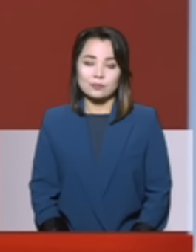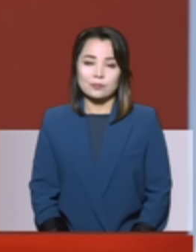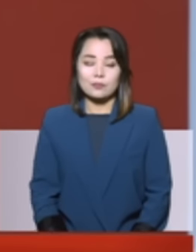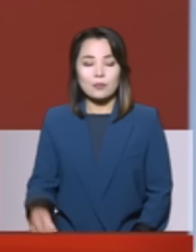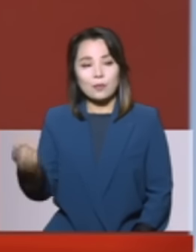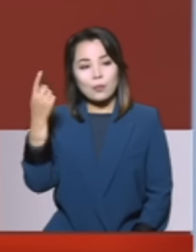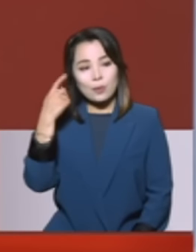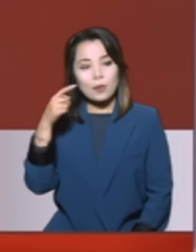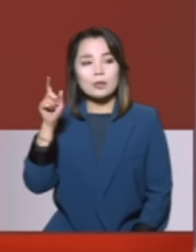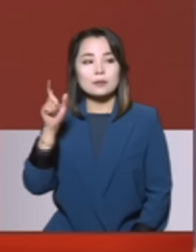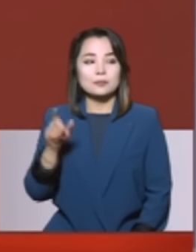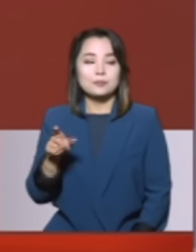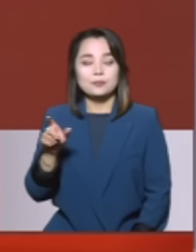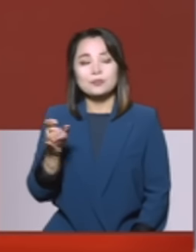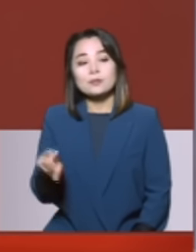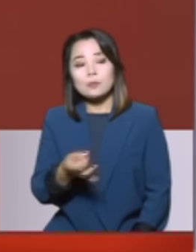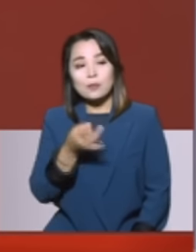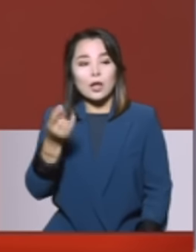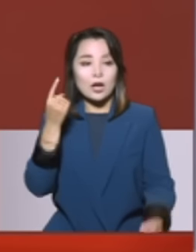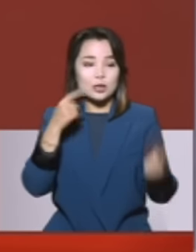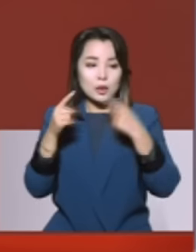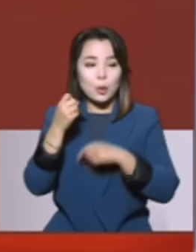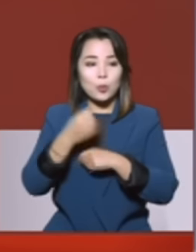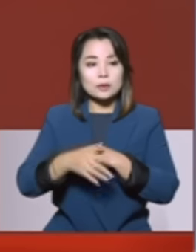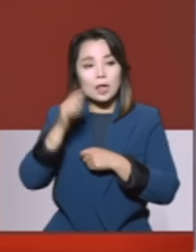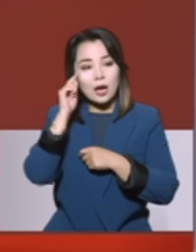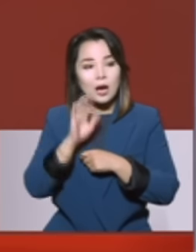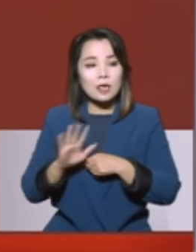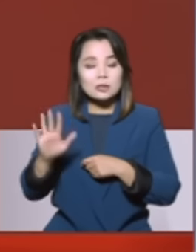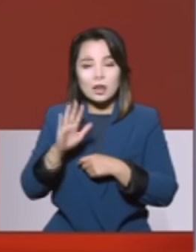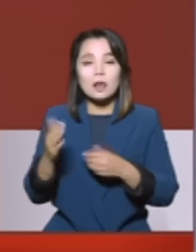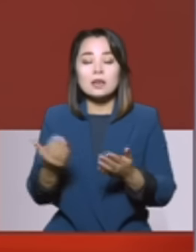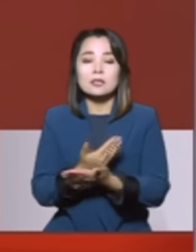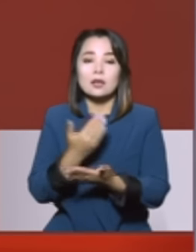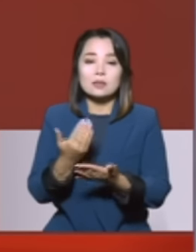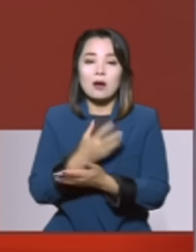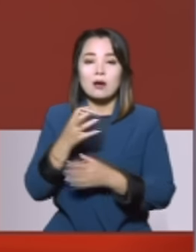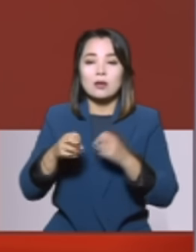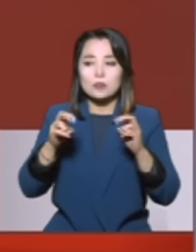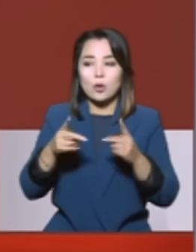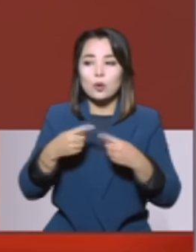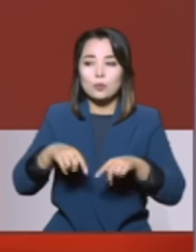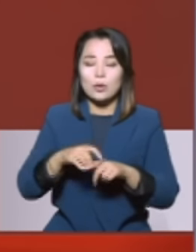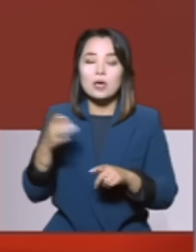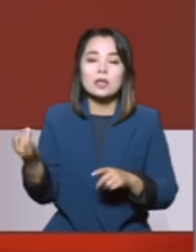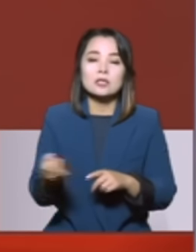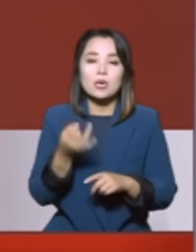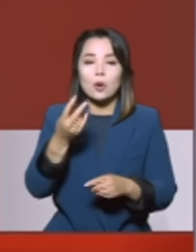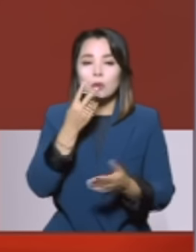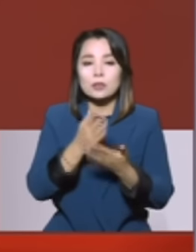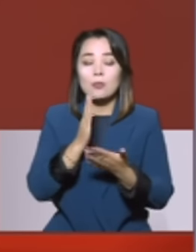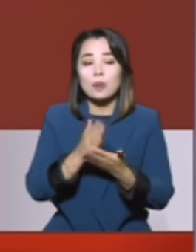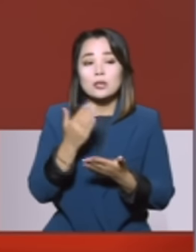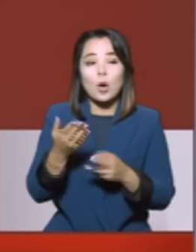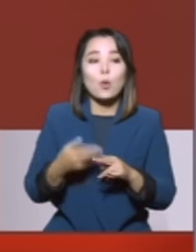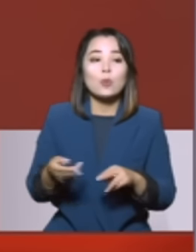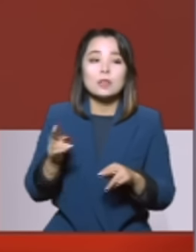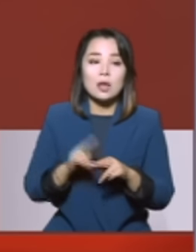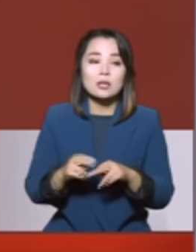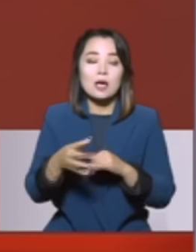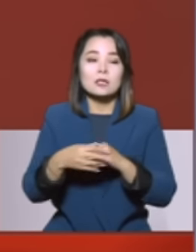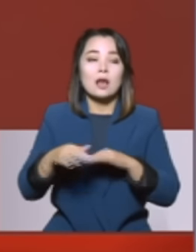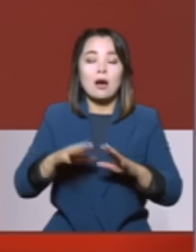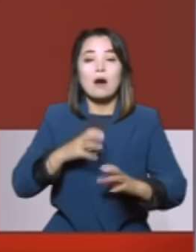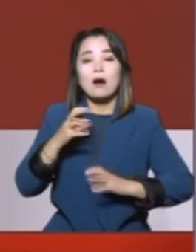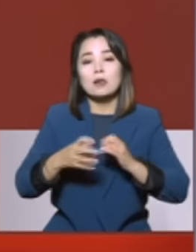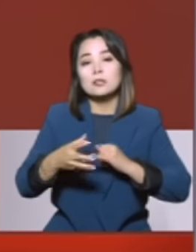Ақының шығармаларына қызыққандай Орталық Азия мен ықпалдастыққа жаһан елдері халықаралық ұйымдар қызығушылық танытып отыр. Осылайша өңірдің